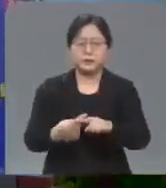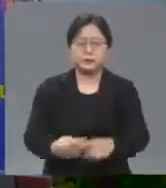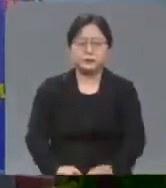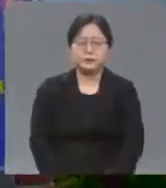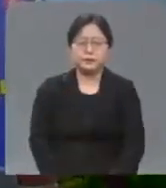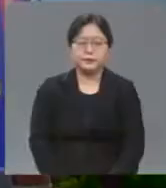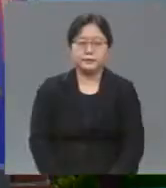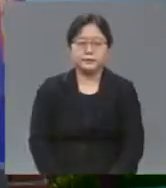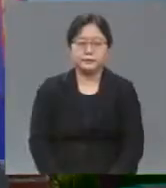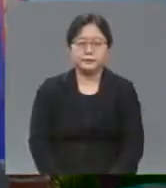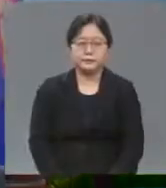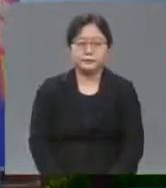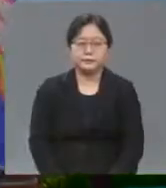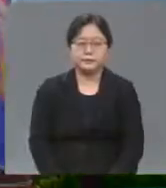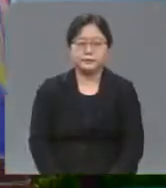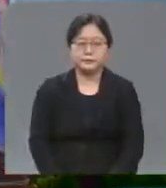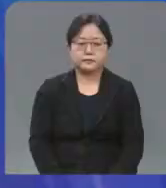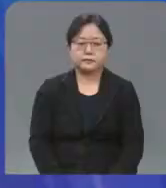뉴스 김광상입니다.